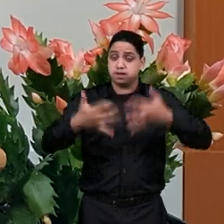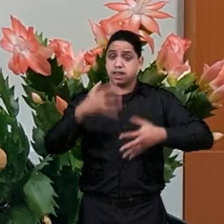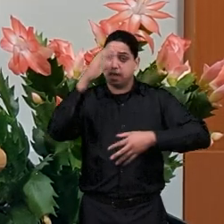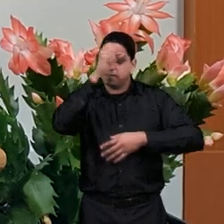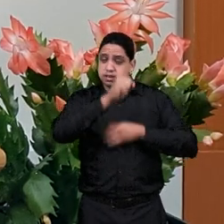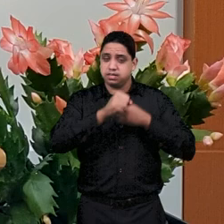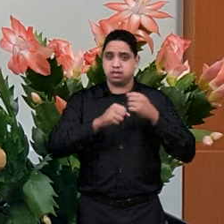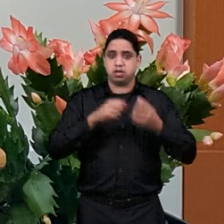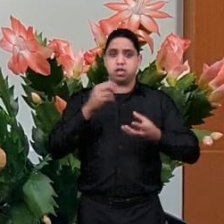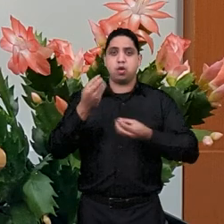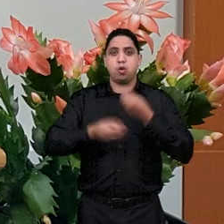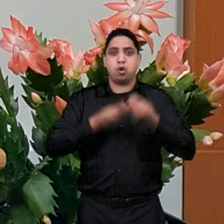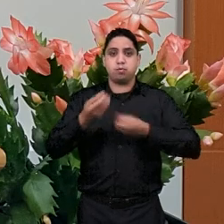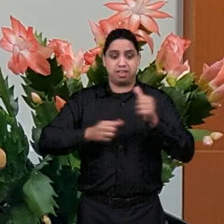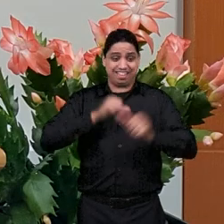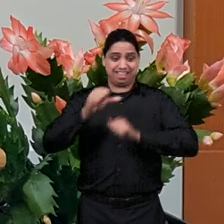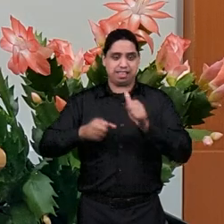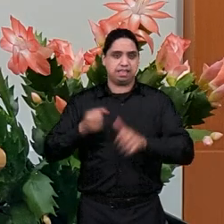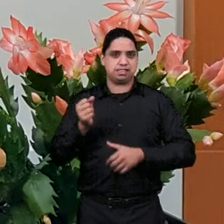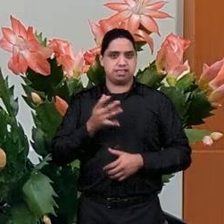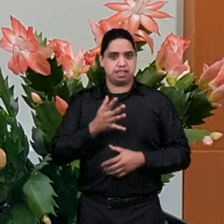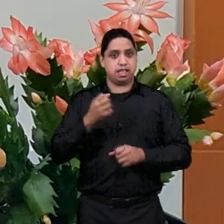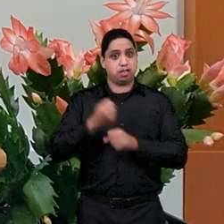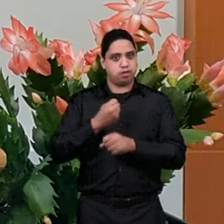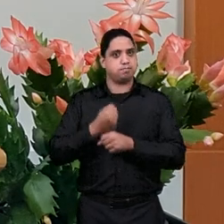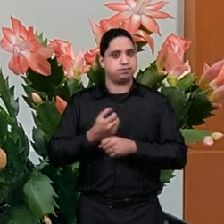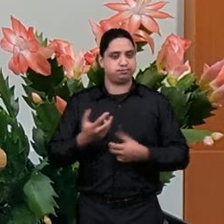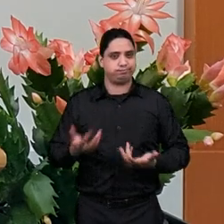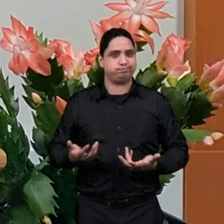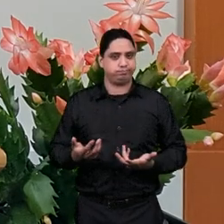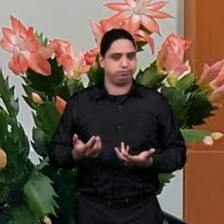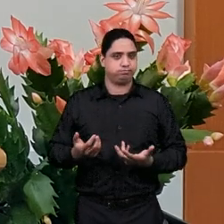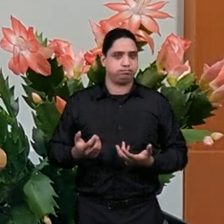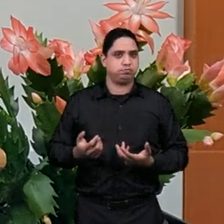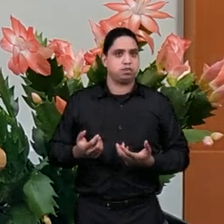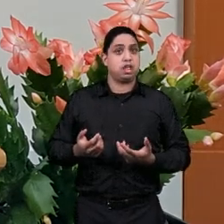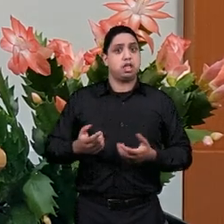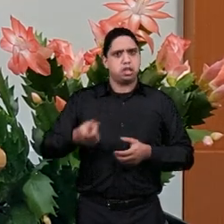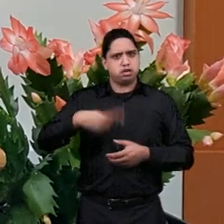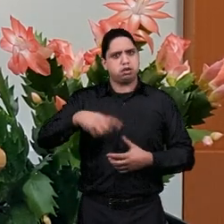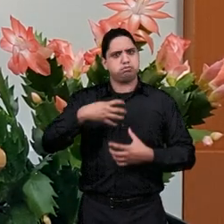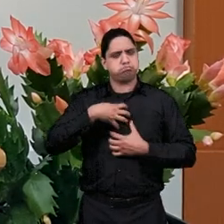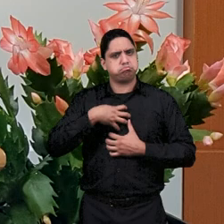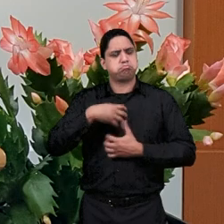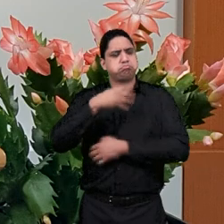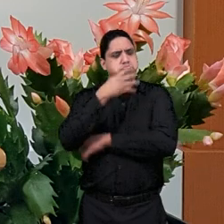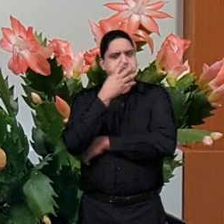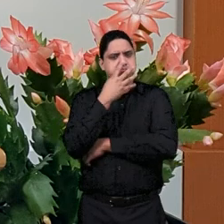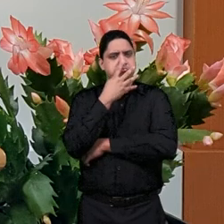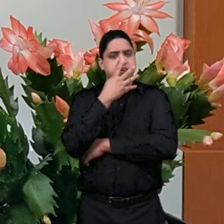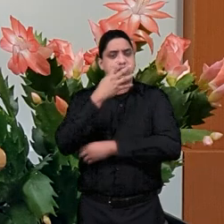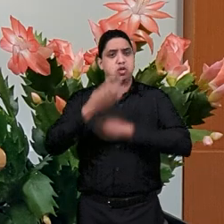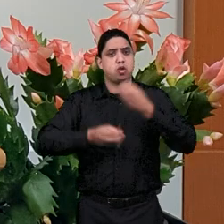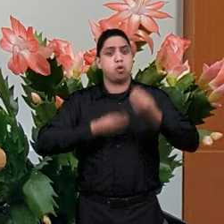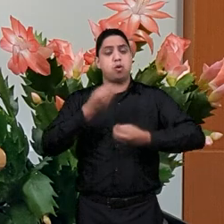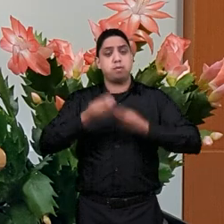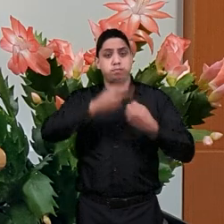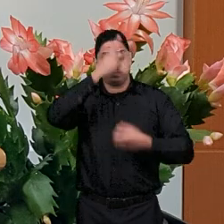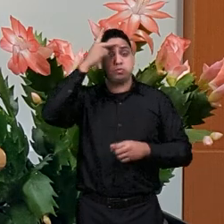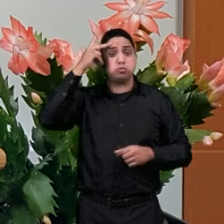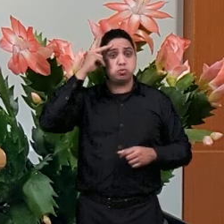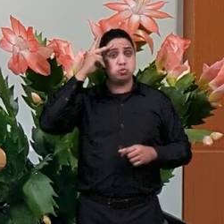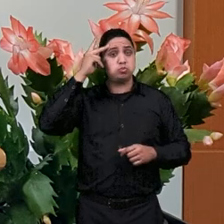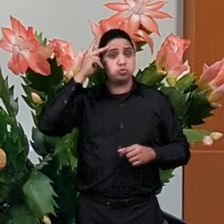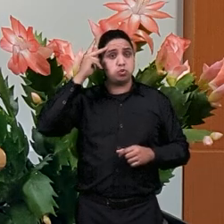cela nous a surpris la manière comme l'homme il agit, même devant une bénédiction que